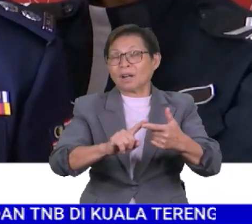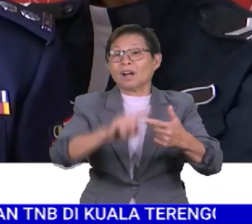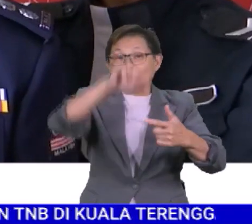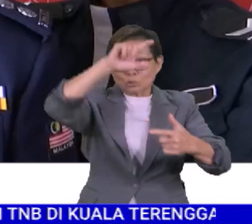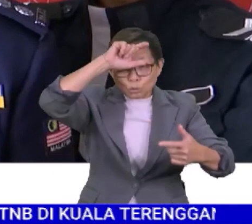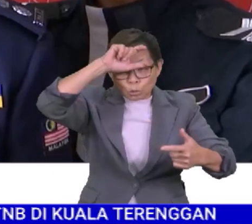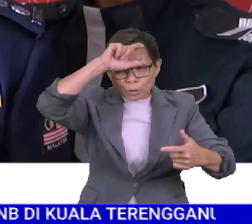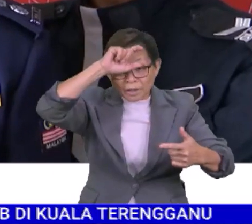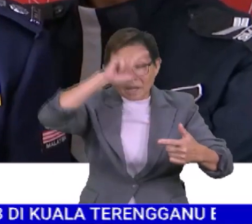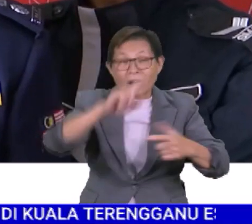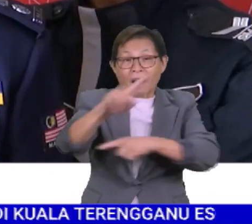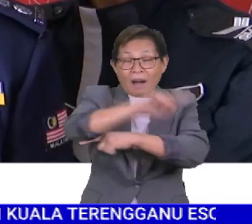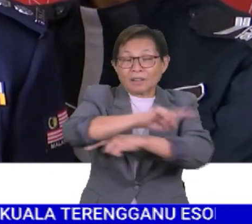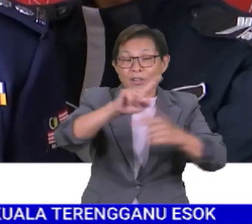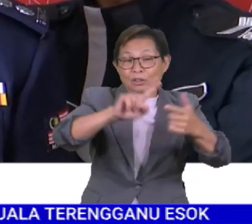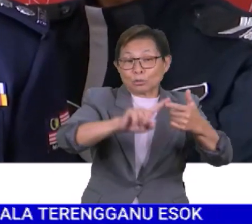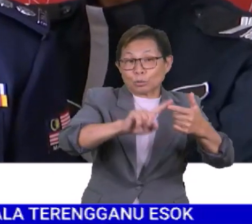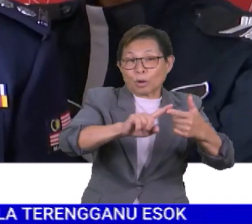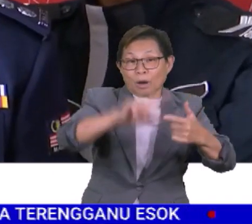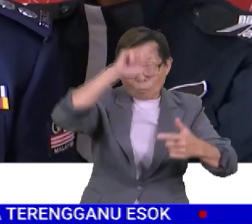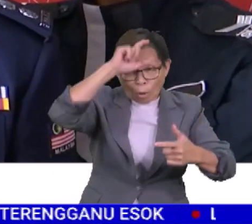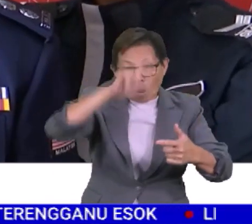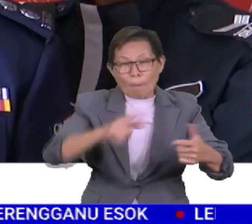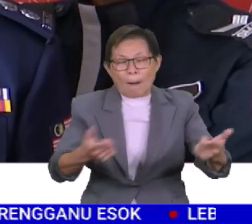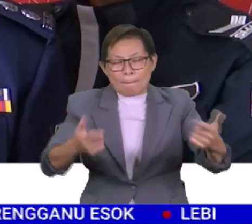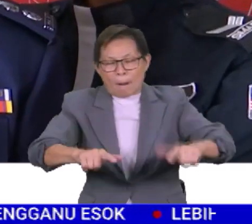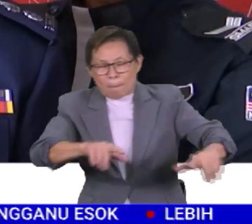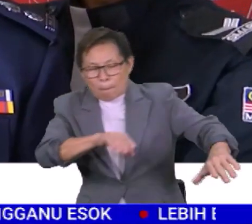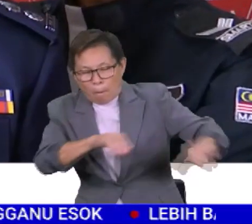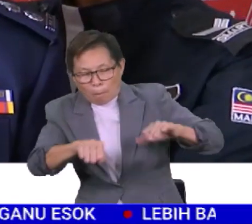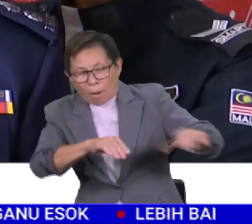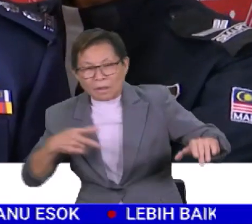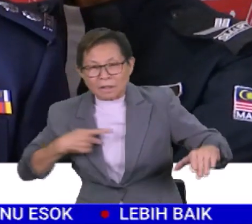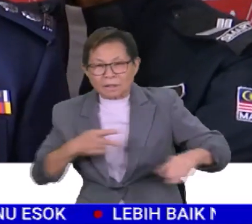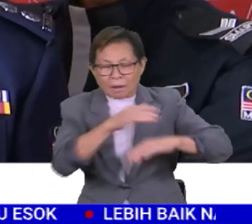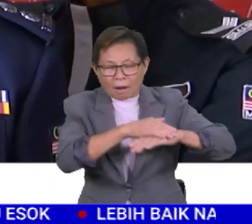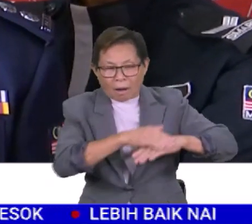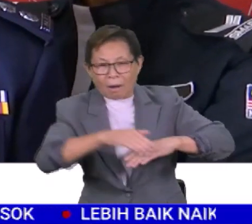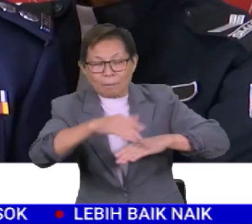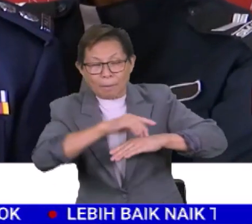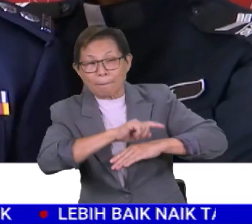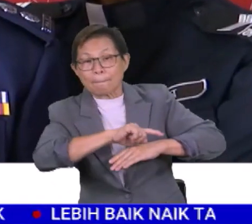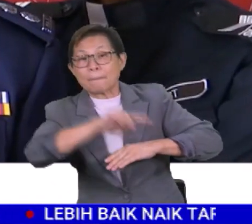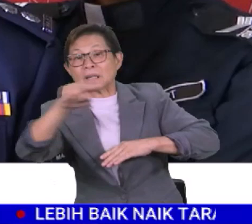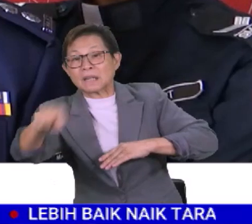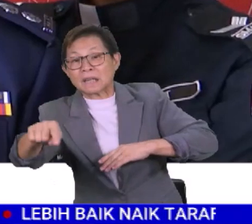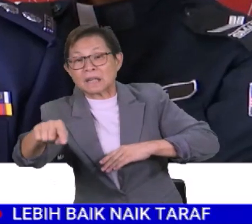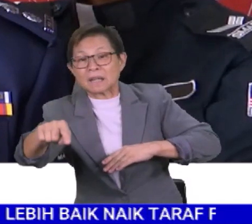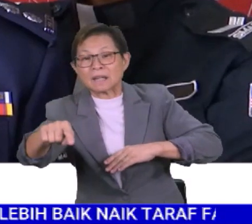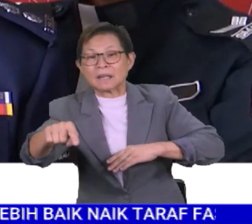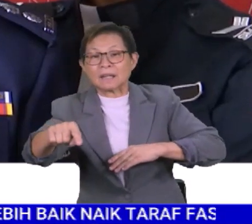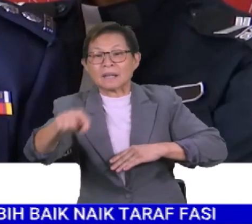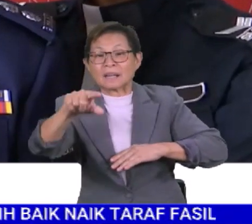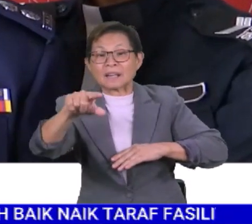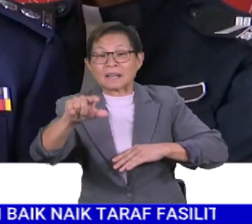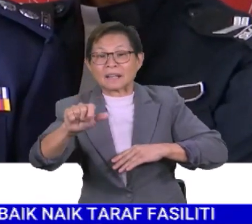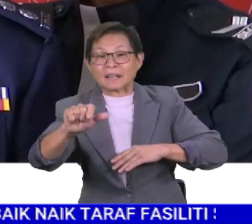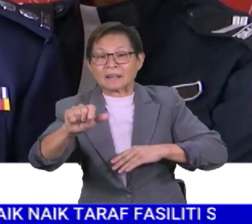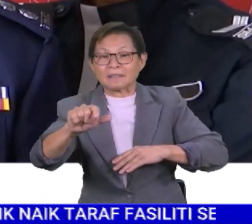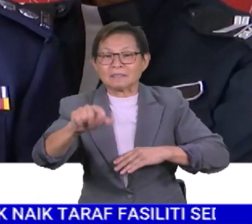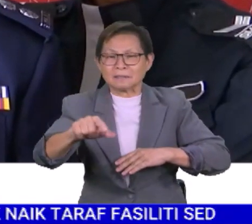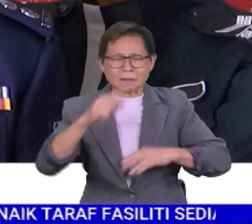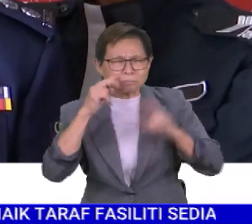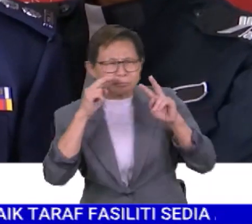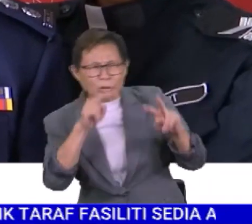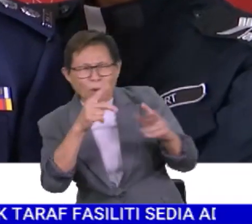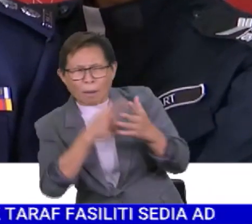telah dilanda gempa bumi, kita telah bergerak ke Gaziantep dan daripada situ pengalaman yang saya lihat